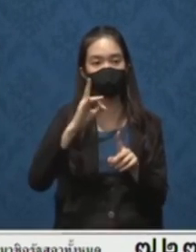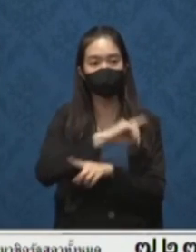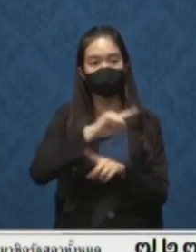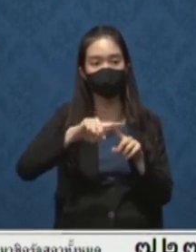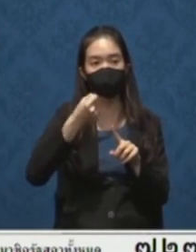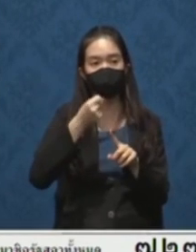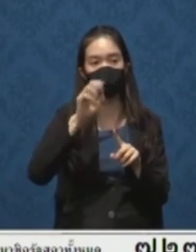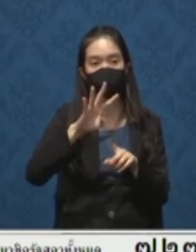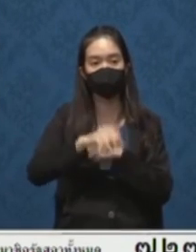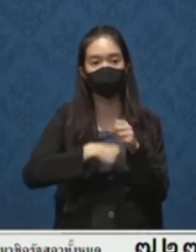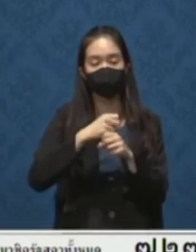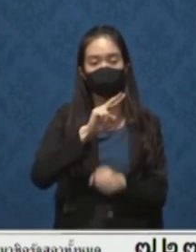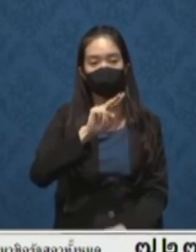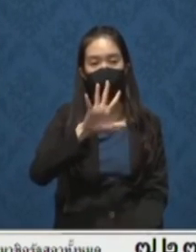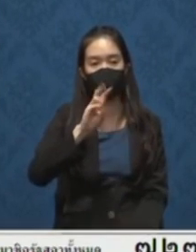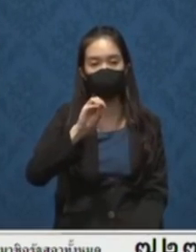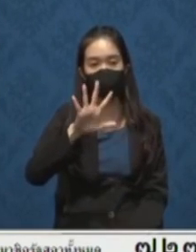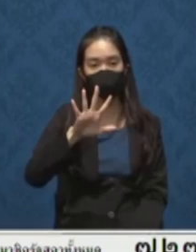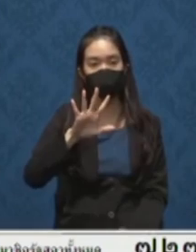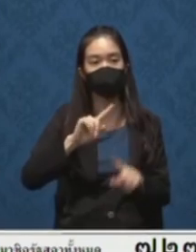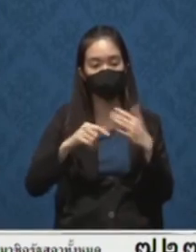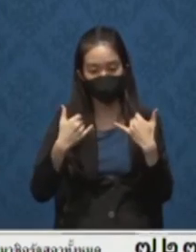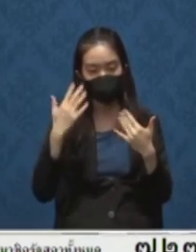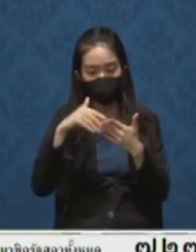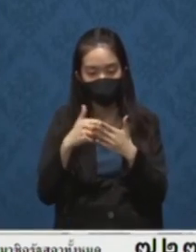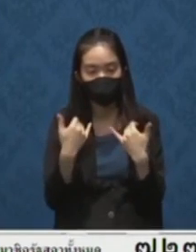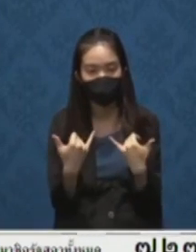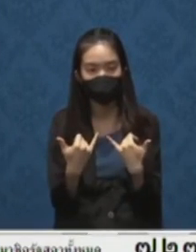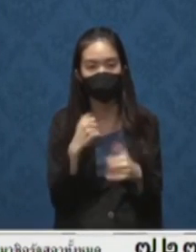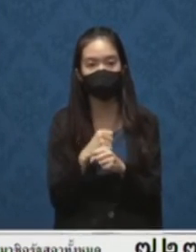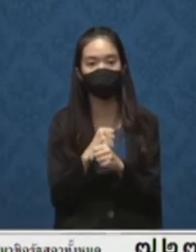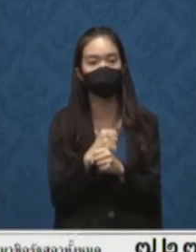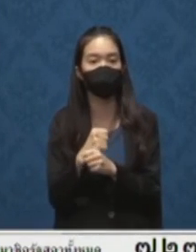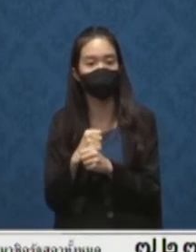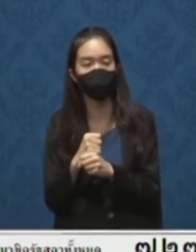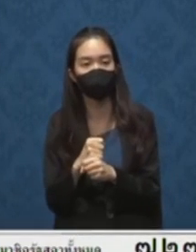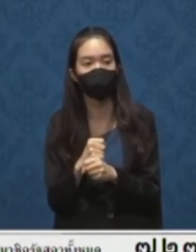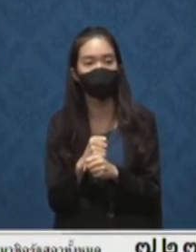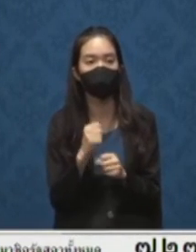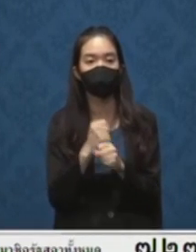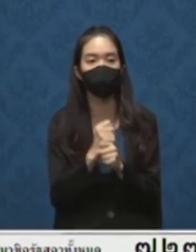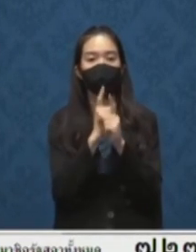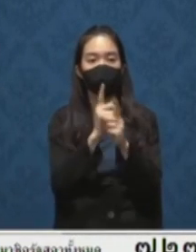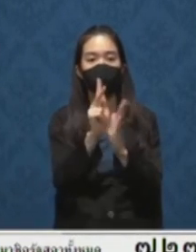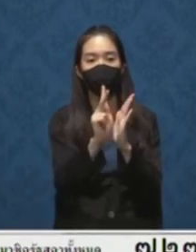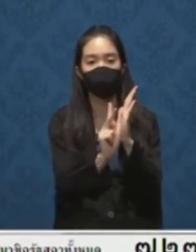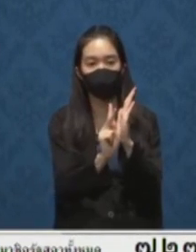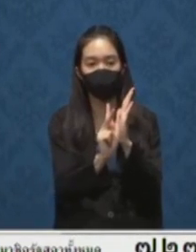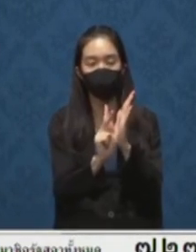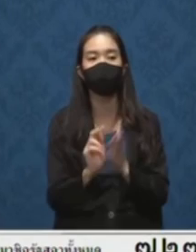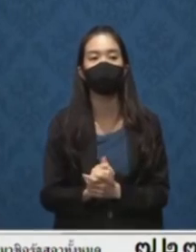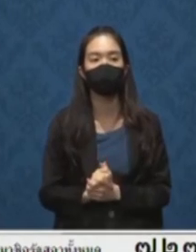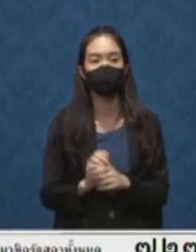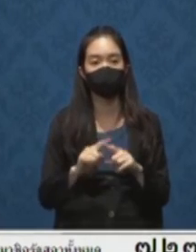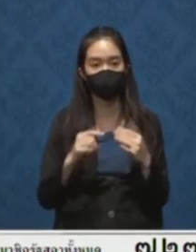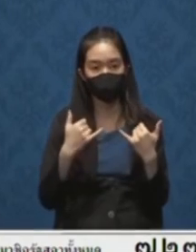65แต่ยังคงอยู่ปฏิบติแ่ที่ต่อไปตามกฎหมายนอกจากนั้น